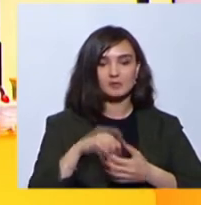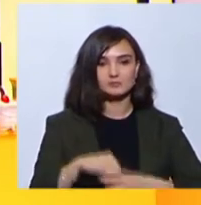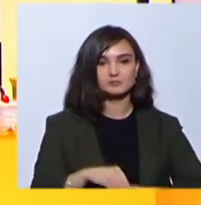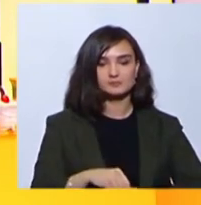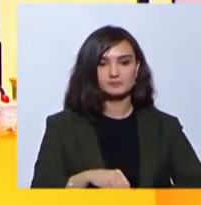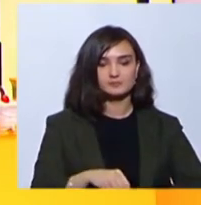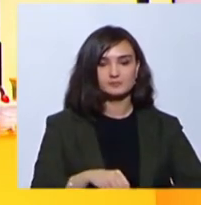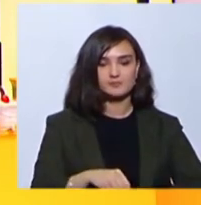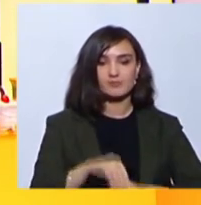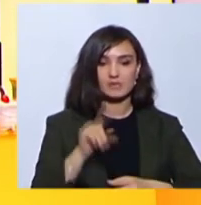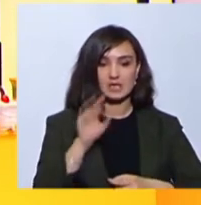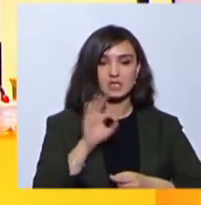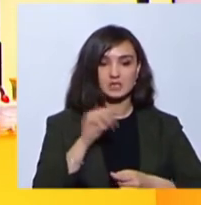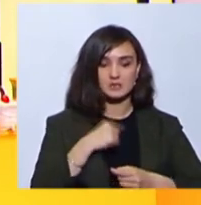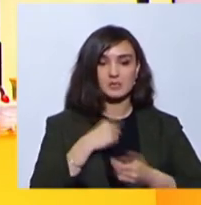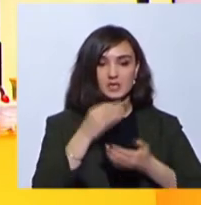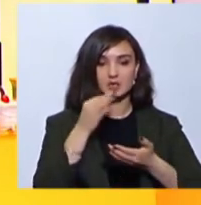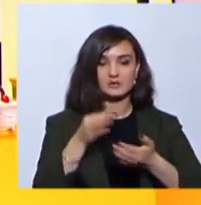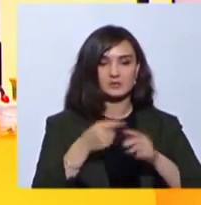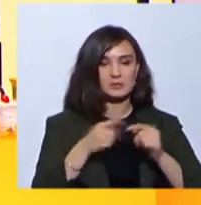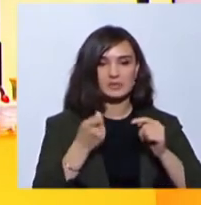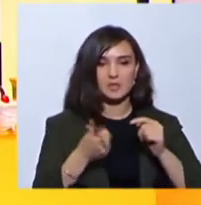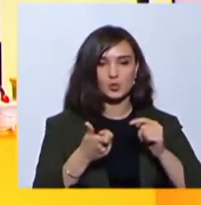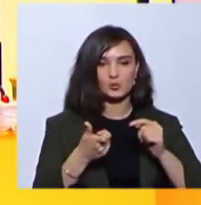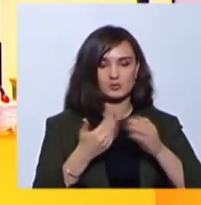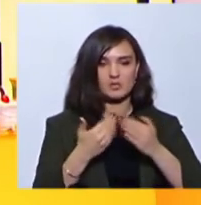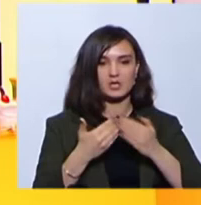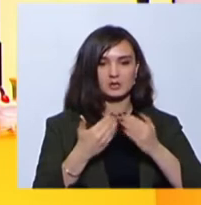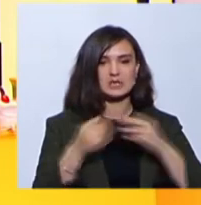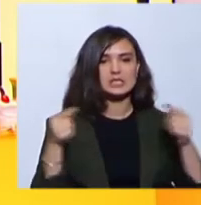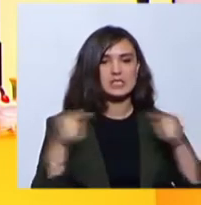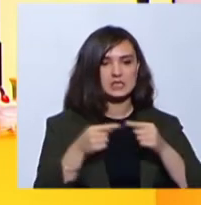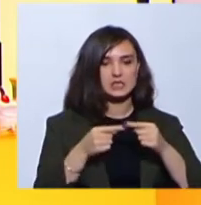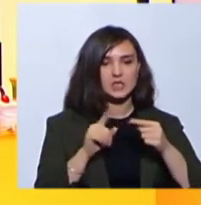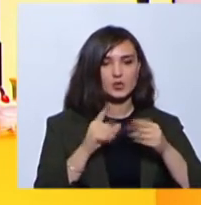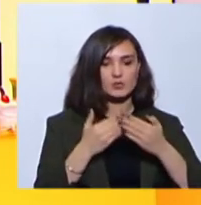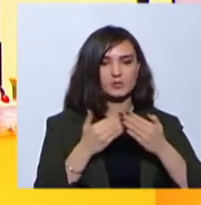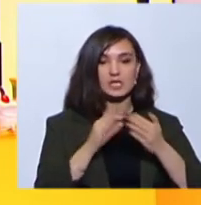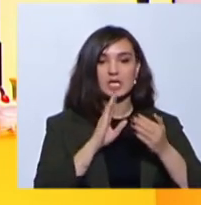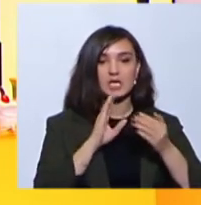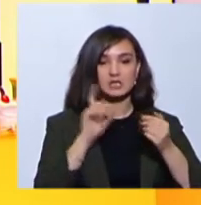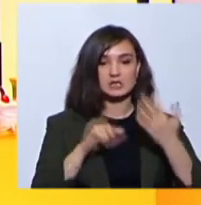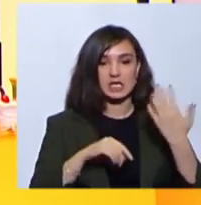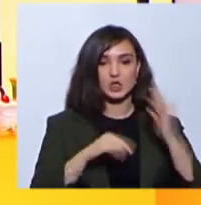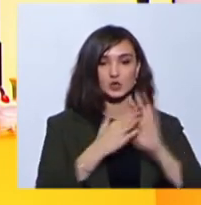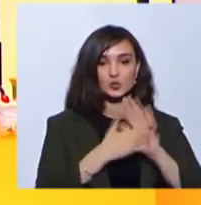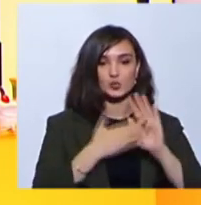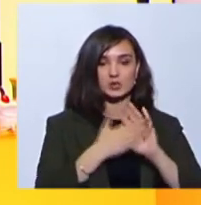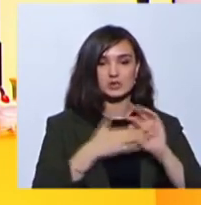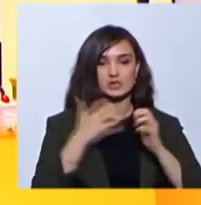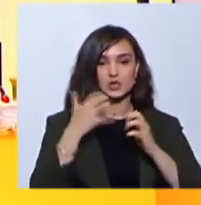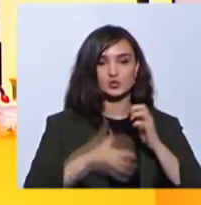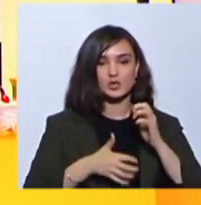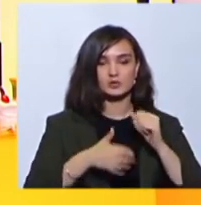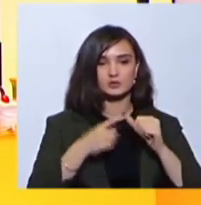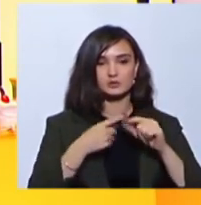იმ მაჩვენებლებში, რაზედაც ახლა მე გეტყვით, მინიმალურია. კერძოდ დადგენილია, რომ მაგალითად ქალის ხელის გული